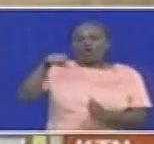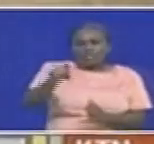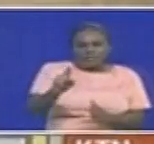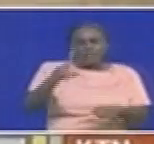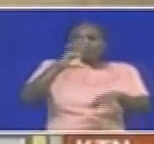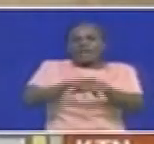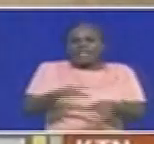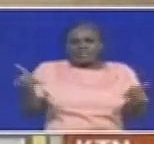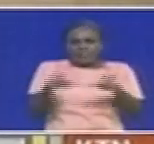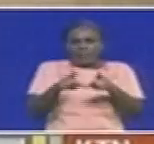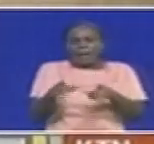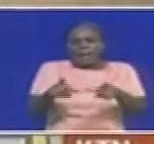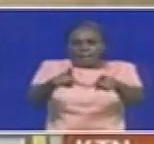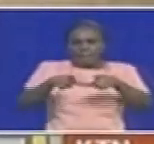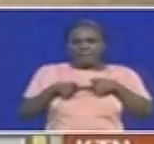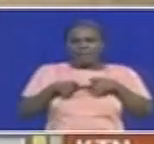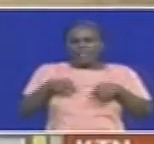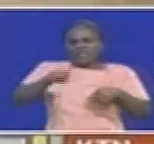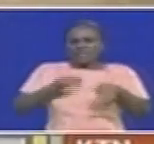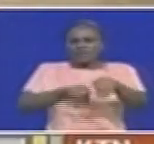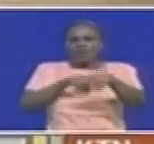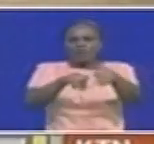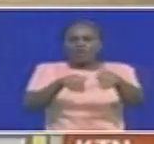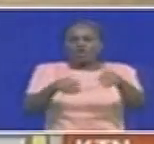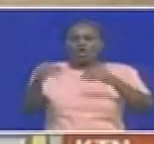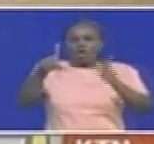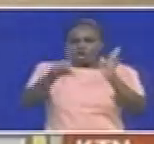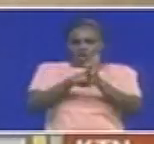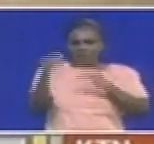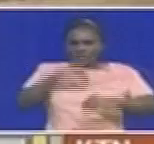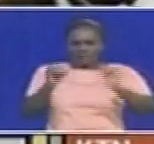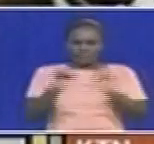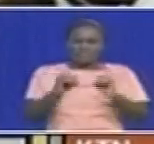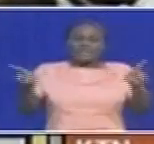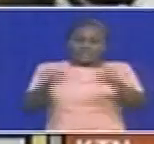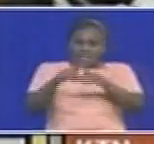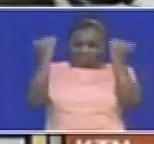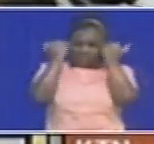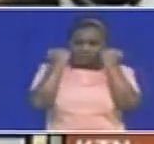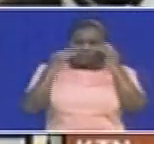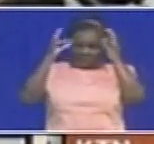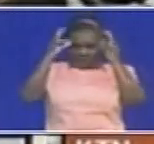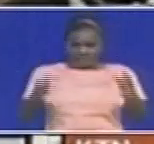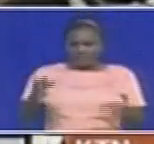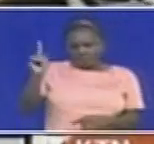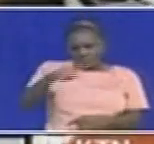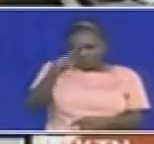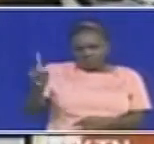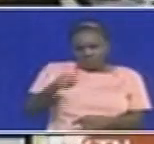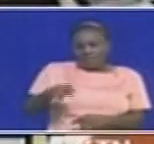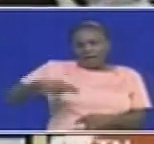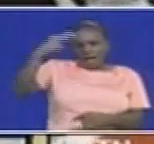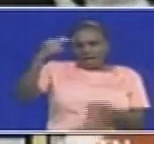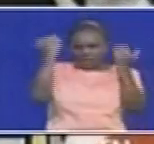ambacho kimeshatolewa bila kufuata kanuni za uchaguzi. Mahakama hiyo kadhalika imekosoa uamuzi wa mahakama kuu ambayo mnamo